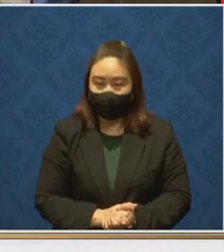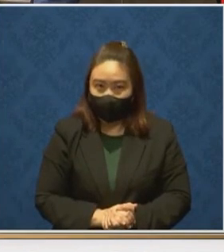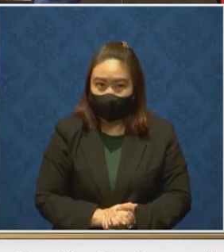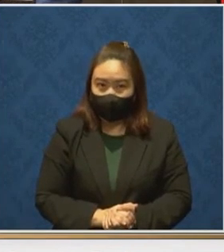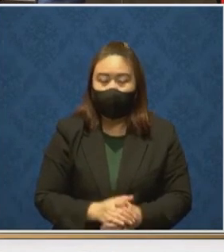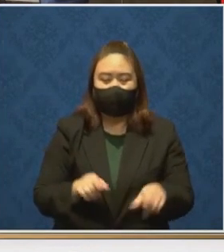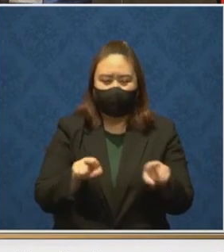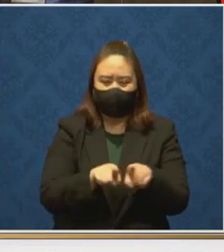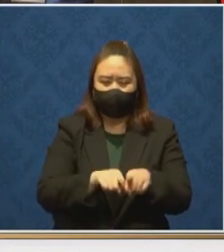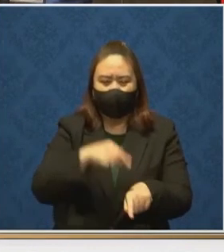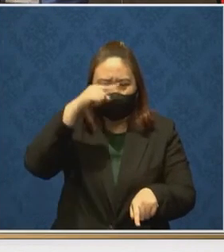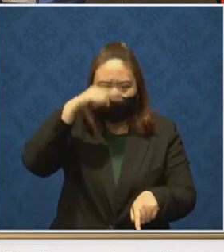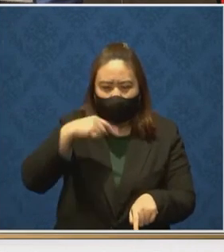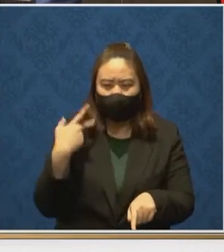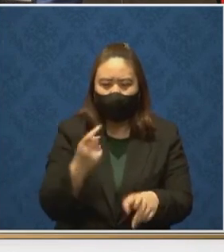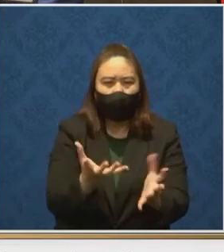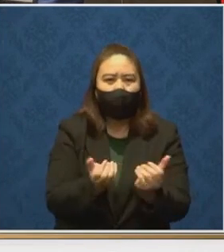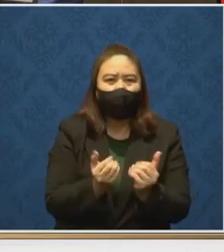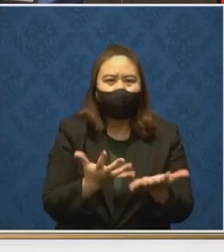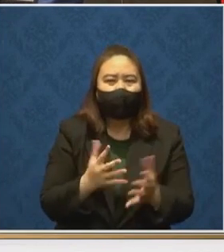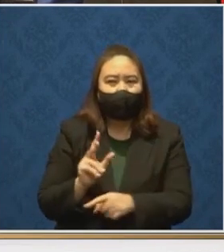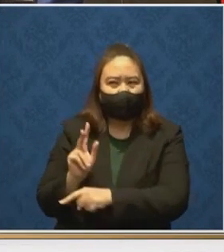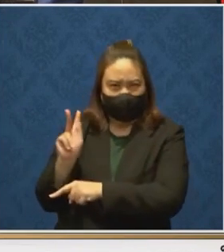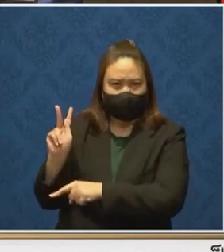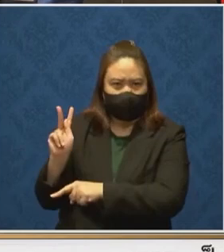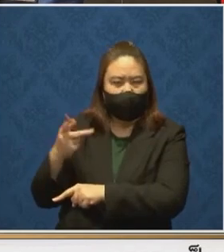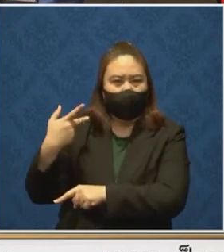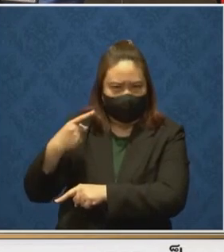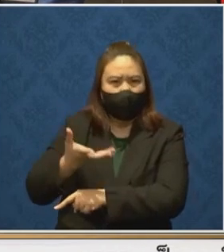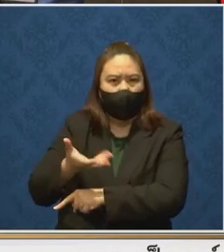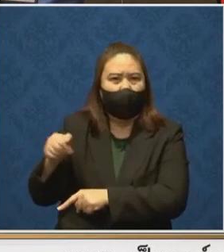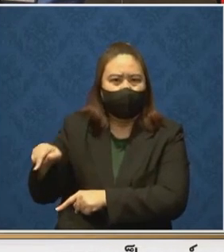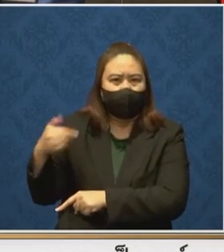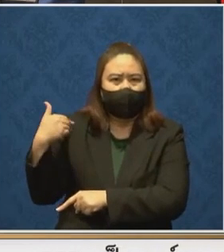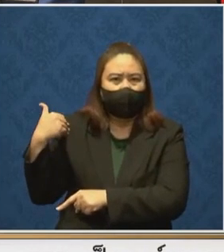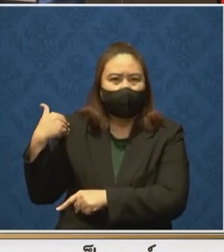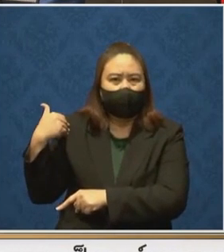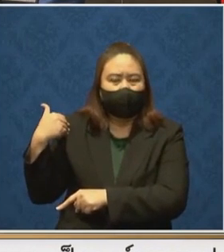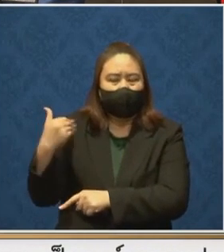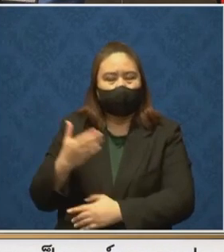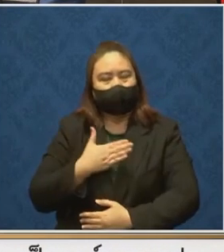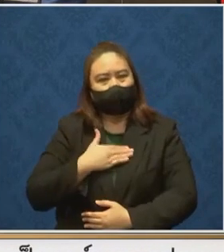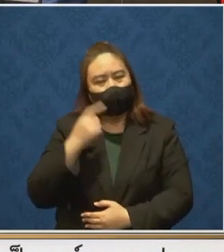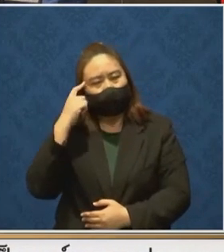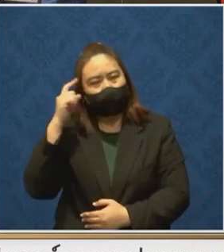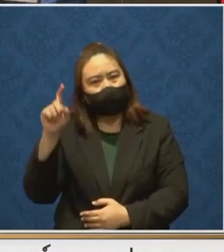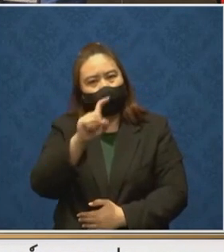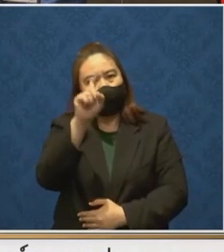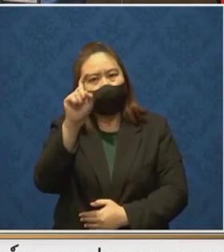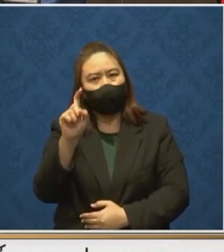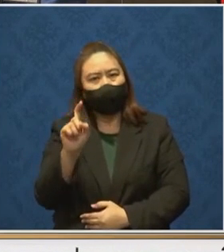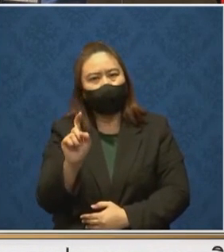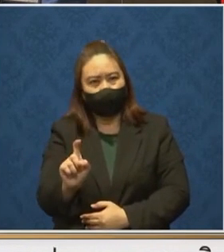ยไม่ได้ประโยชน์ค่แต่บริัร์คเกรดได้ประโชน์ดฉกเลยสงสัยค่ะว่า